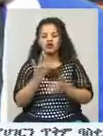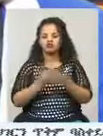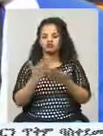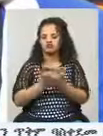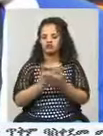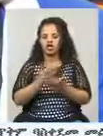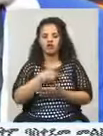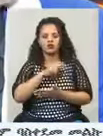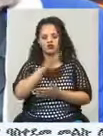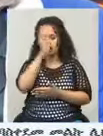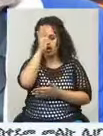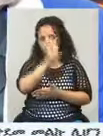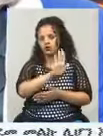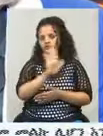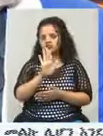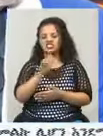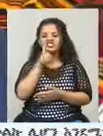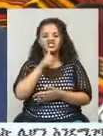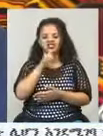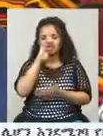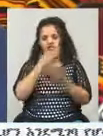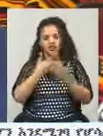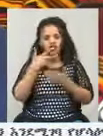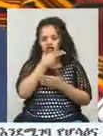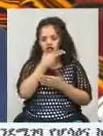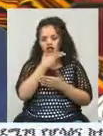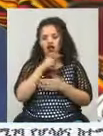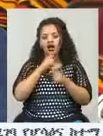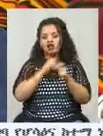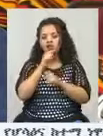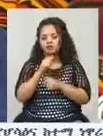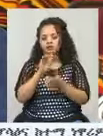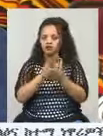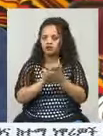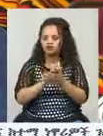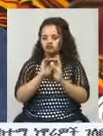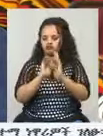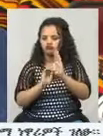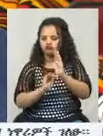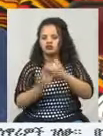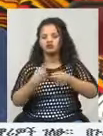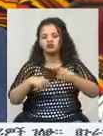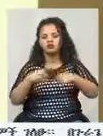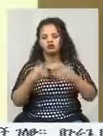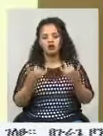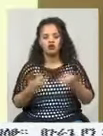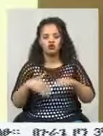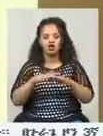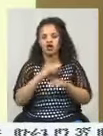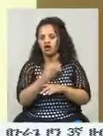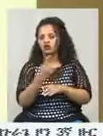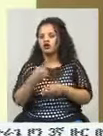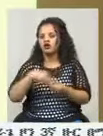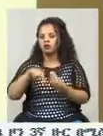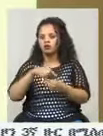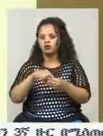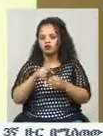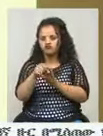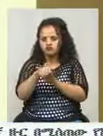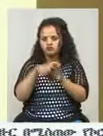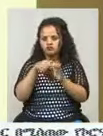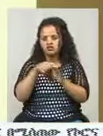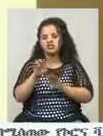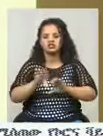ተሳታፊ የሃይማኖት አባቶችም የሴት ልጅ ግርዛትና ያለ ዕድሜ ጋብቻ እየቀነሰ ቢመጣም አሁን ላይ በአንዳንድ አካባቢዎች በስውር